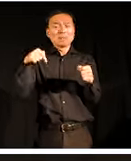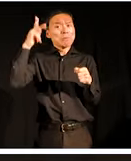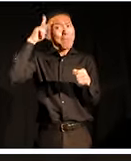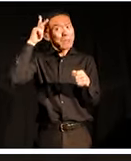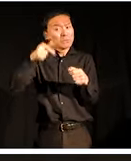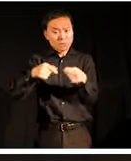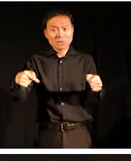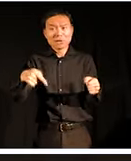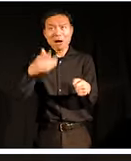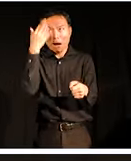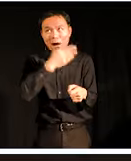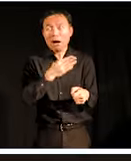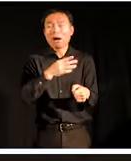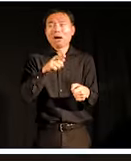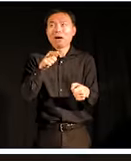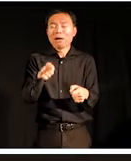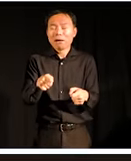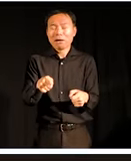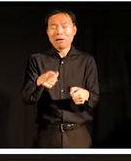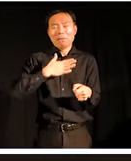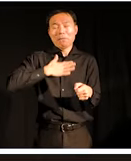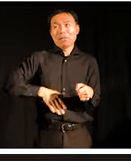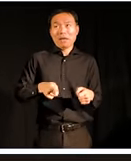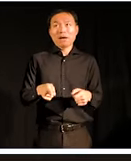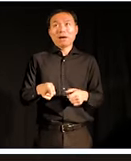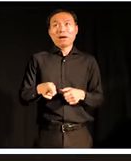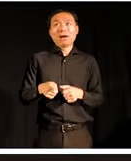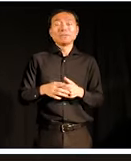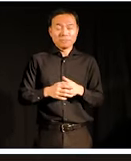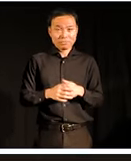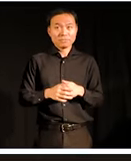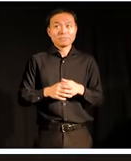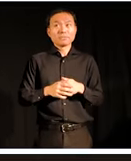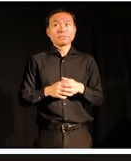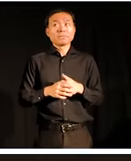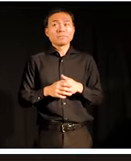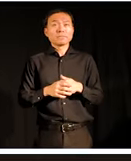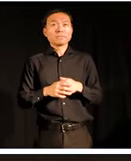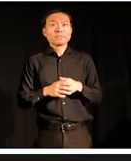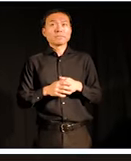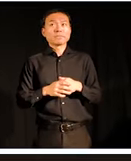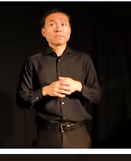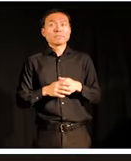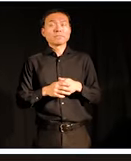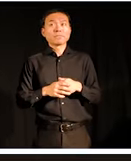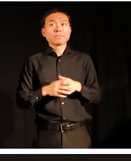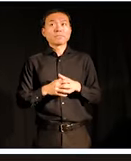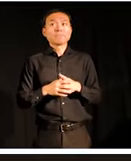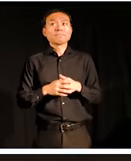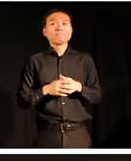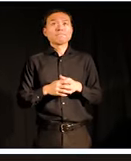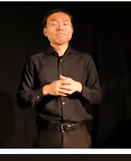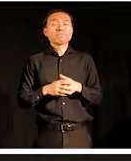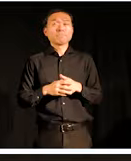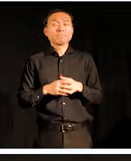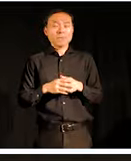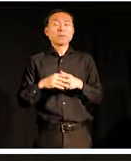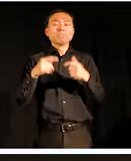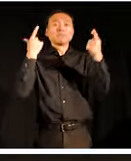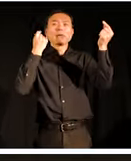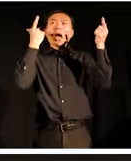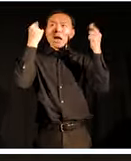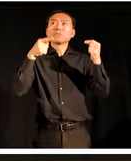ことがありましてあのあのやっともう自分で選んでいく道じゃないですか大学行くっ